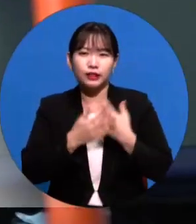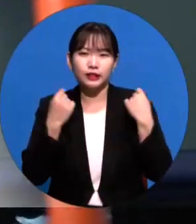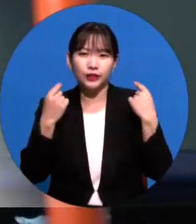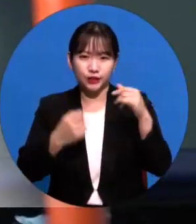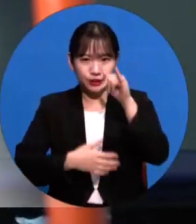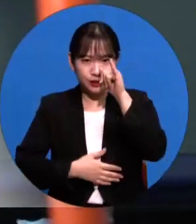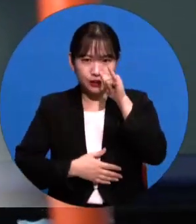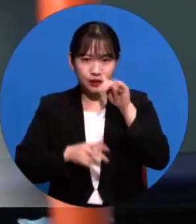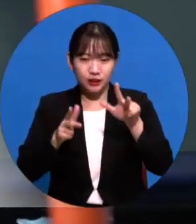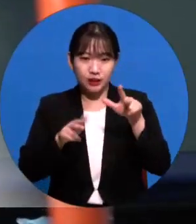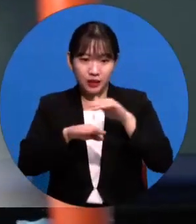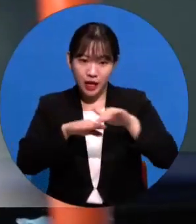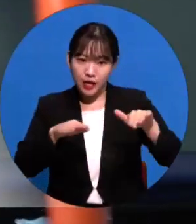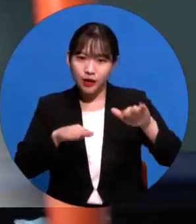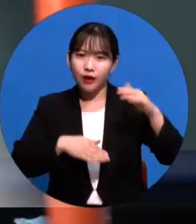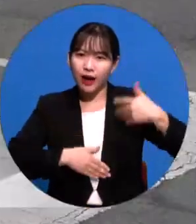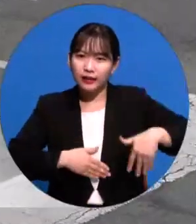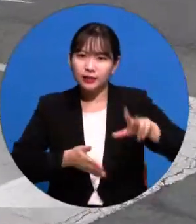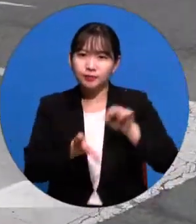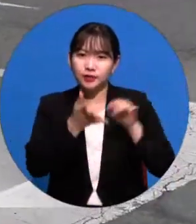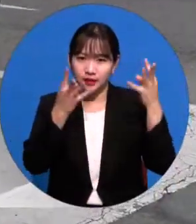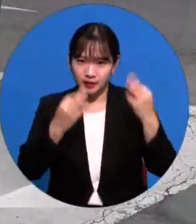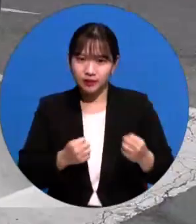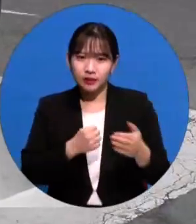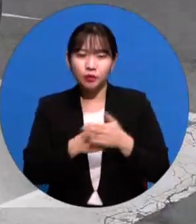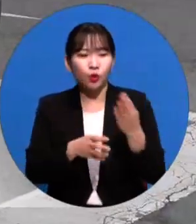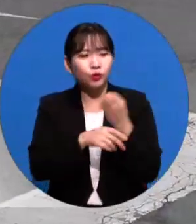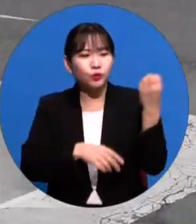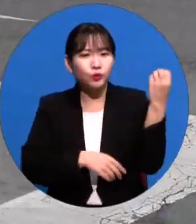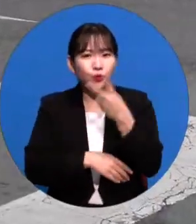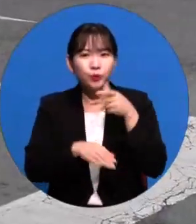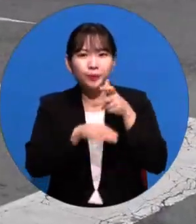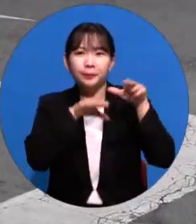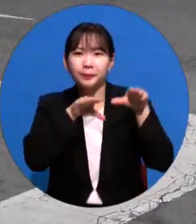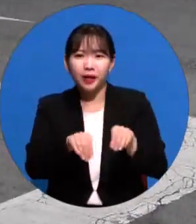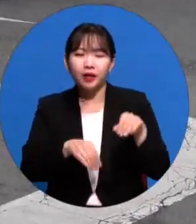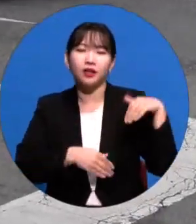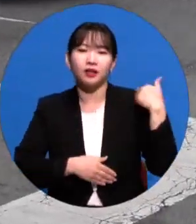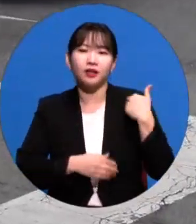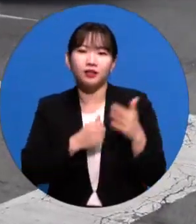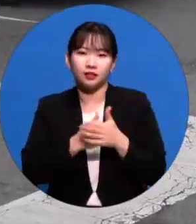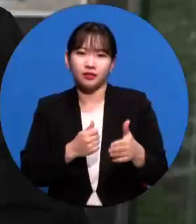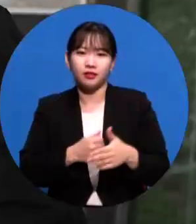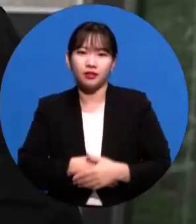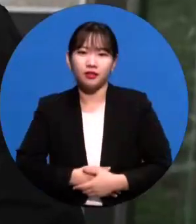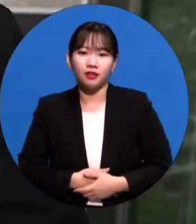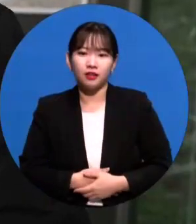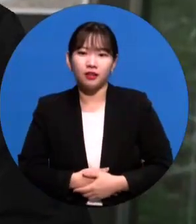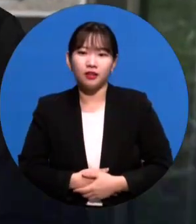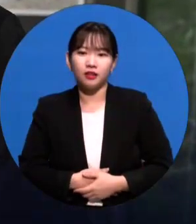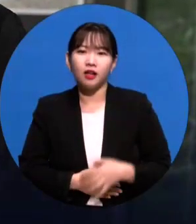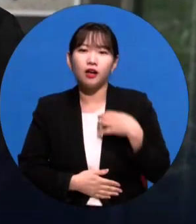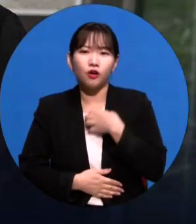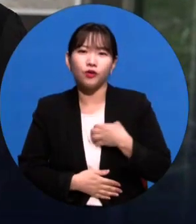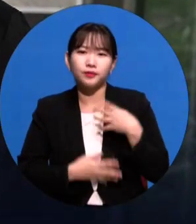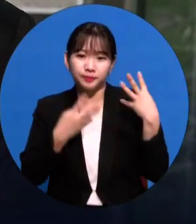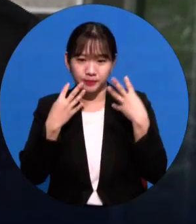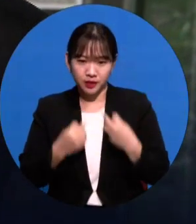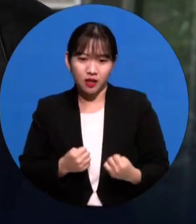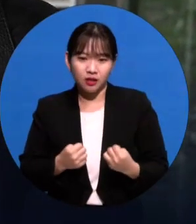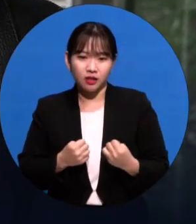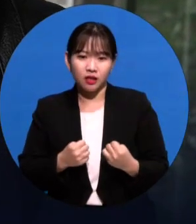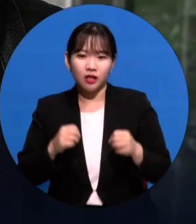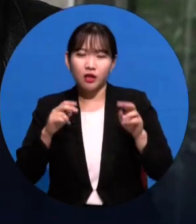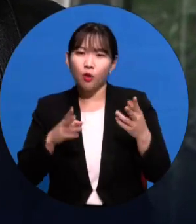여전합니다. 아직 해결되지 않은 문제가 많다 보니 언제 또 버스가 멈출지 모르기 때문입니다. 한편으로는 걱정이 많이 되네요.